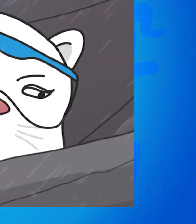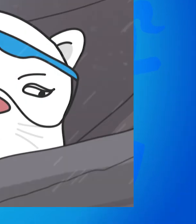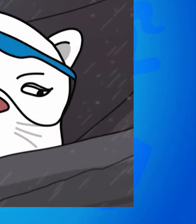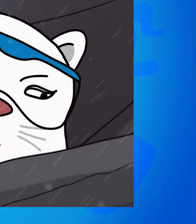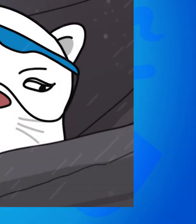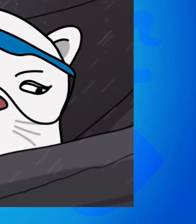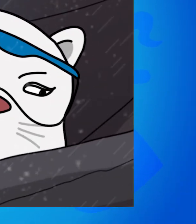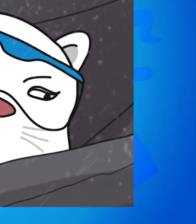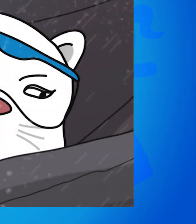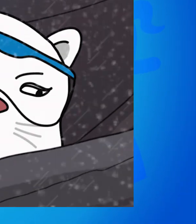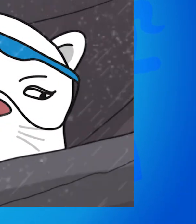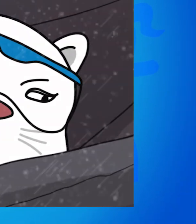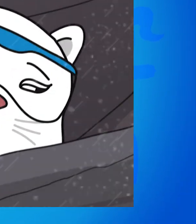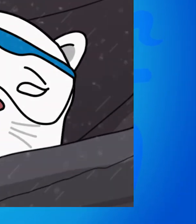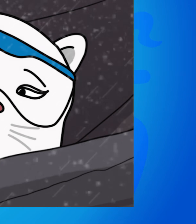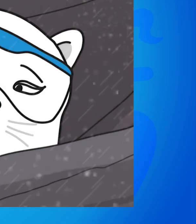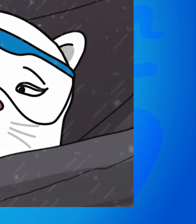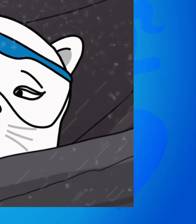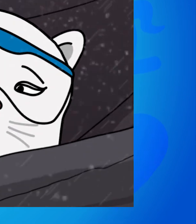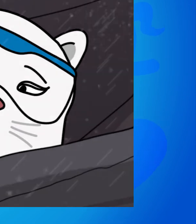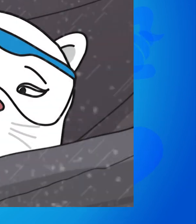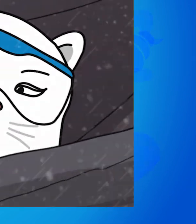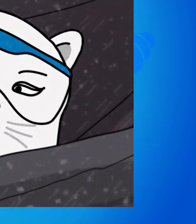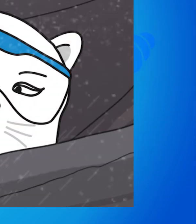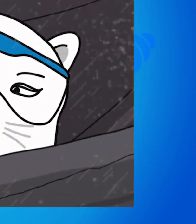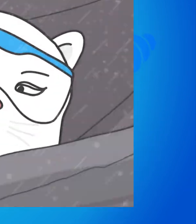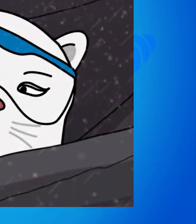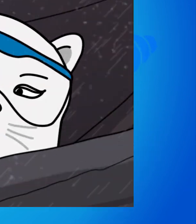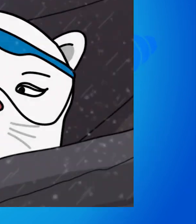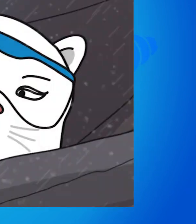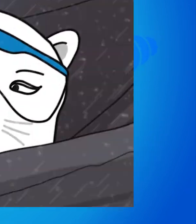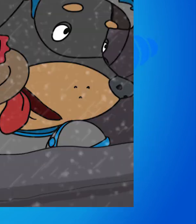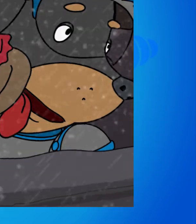Мөхөө цай бараарай. Тунхаа хаана?